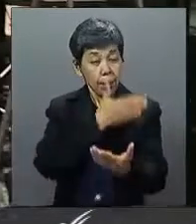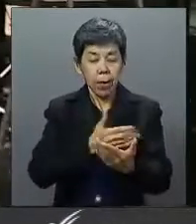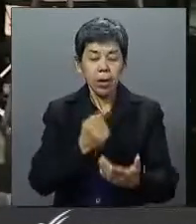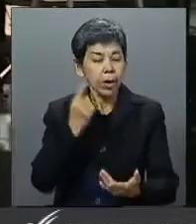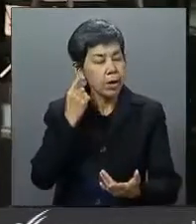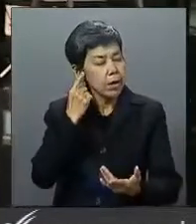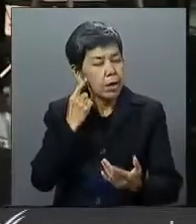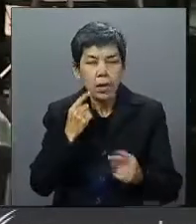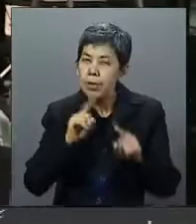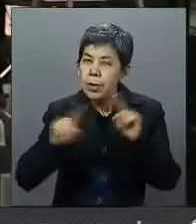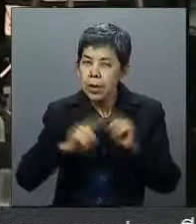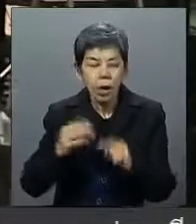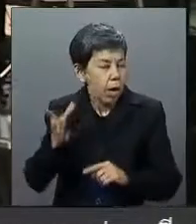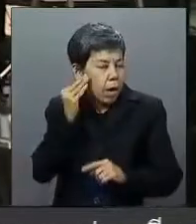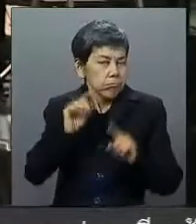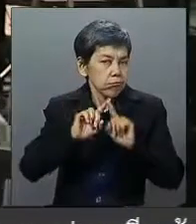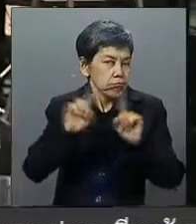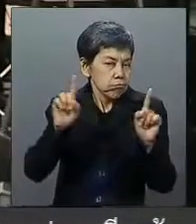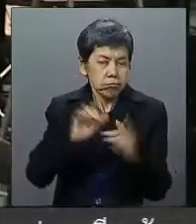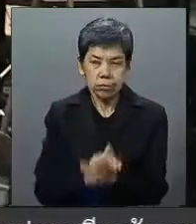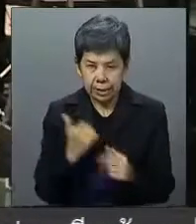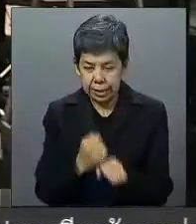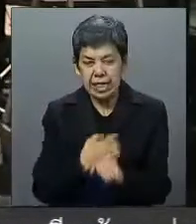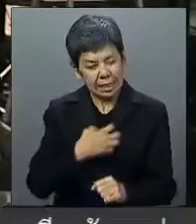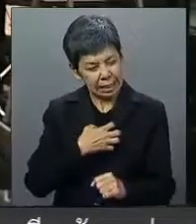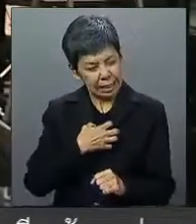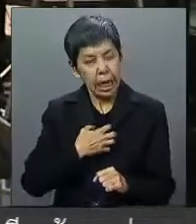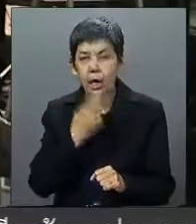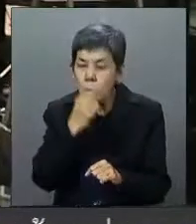วงมากกว่าเสียงที่มนุษย์ได้ยินผ่านอากาศและจุดประสงค์สำคัญ